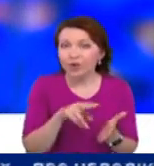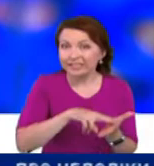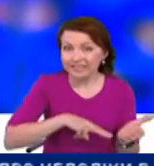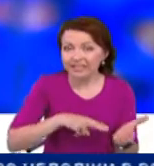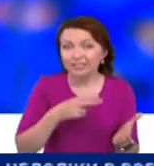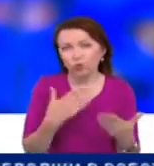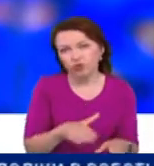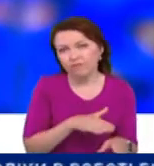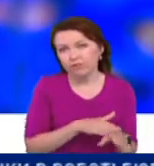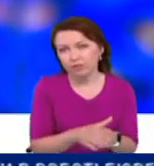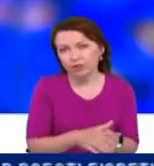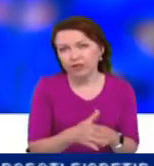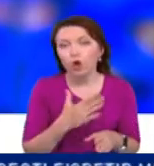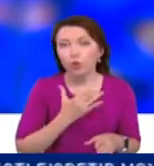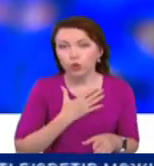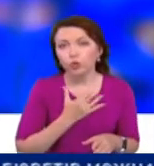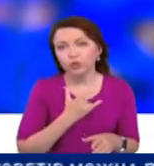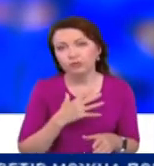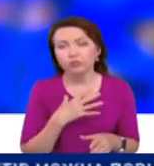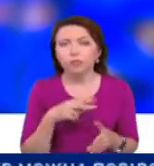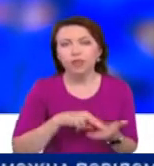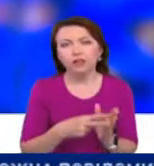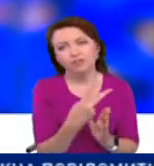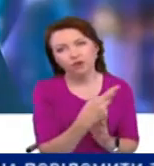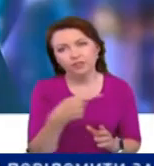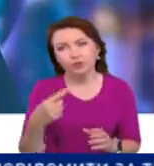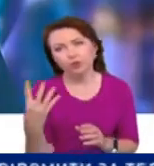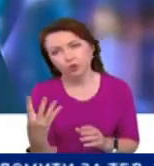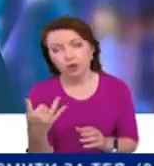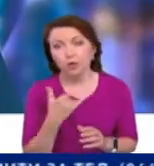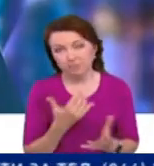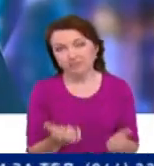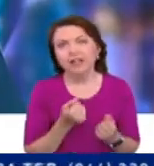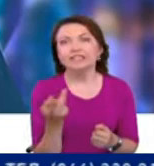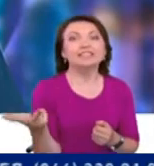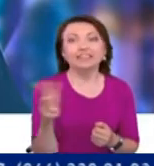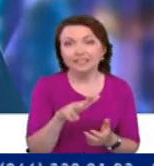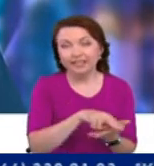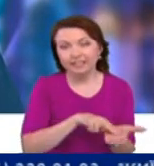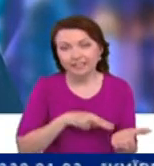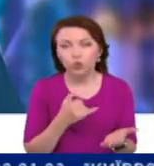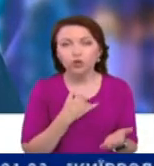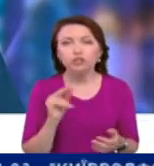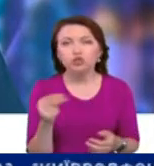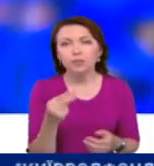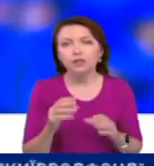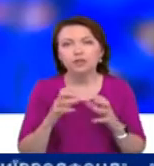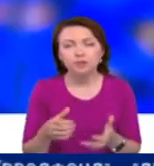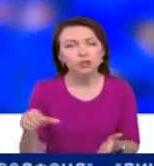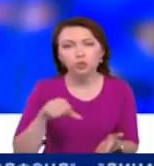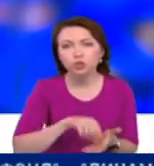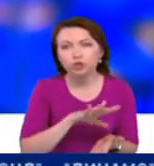года выполнили, у нас стояло в плане от 2 до 4, мы взяли 3 лицензии, но у нас на чемпионате мира не участвовала